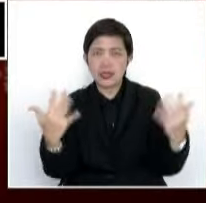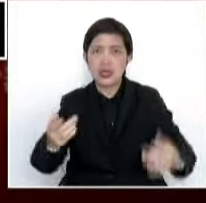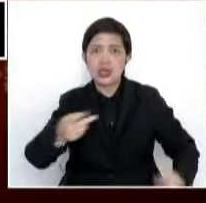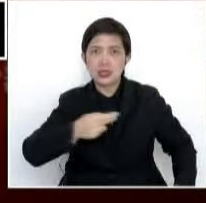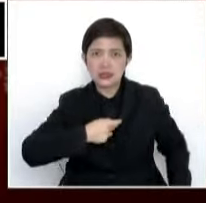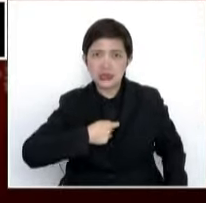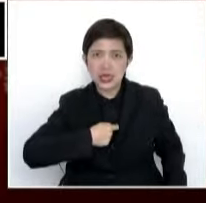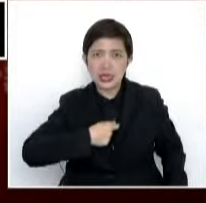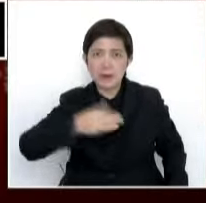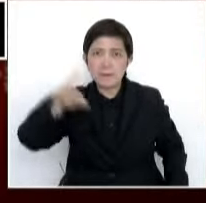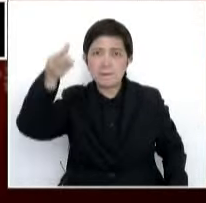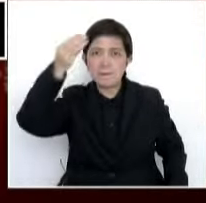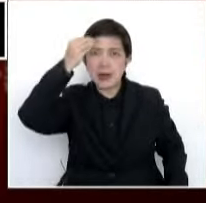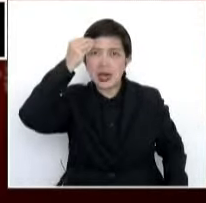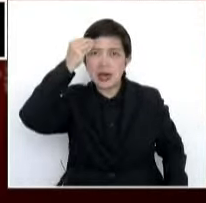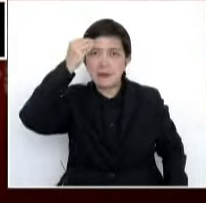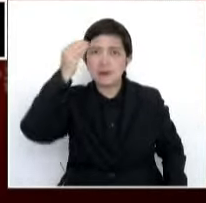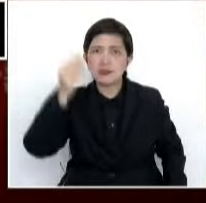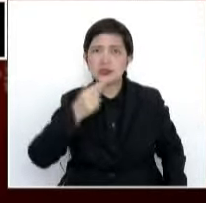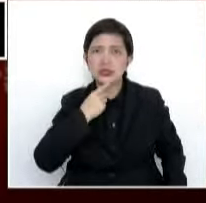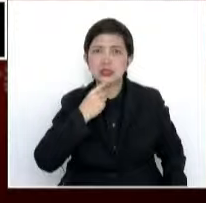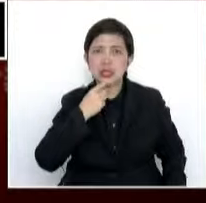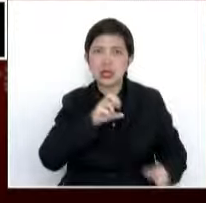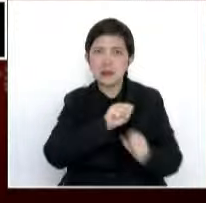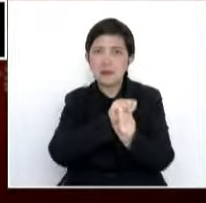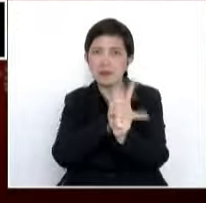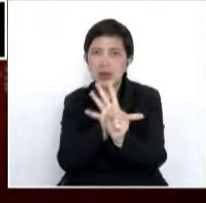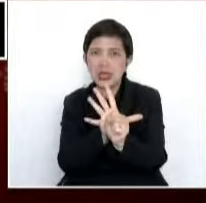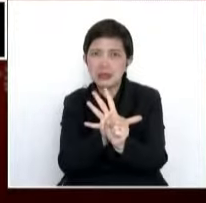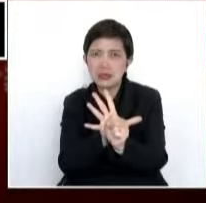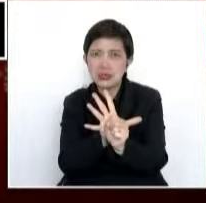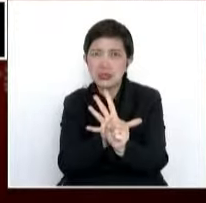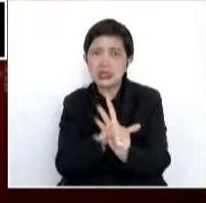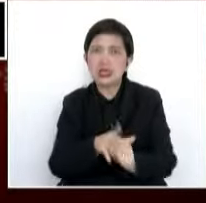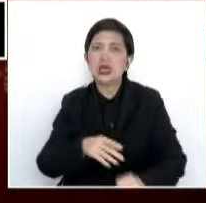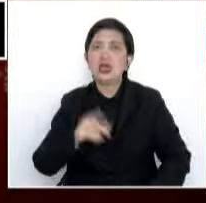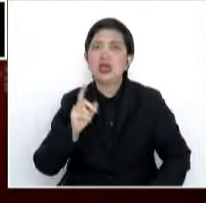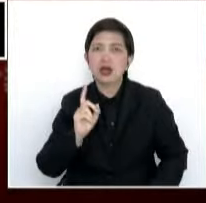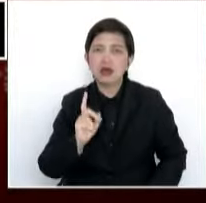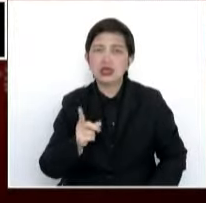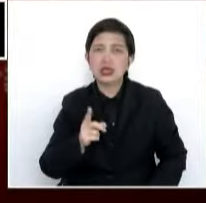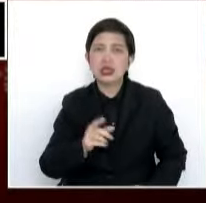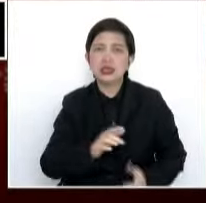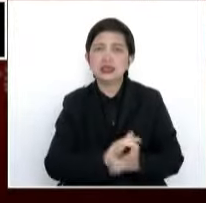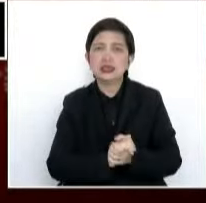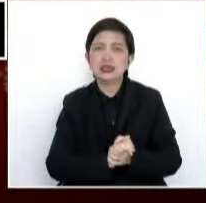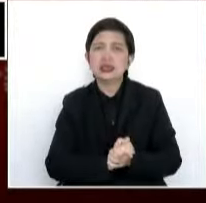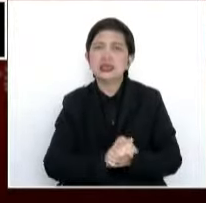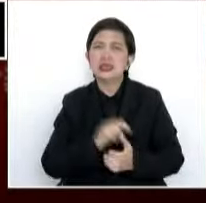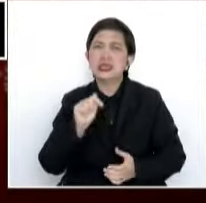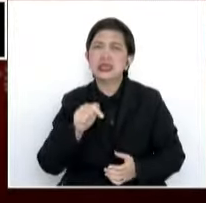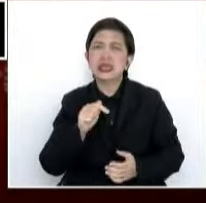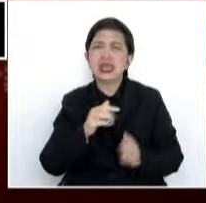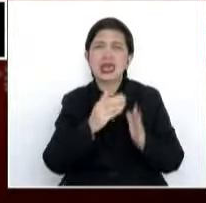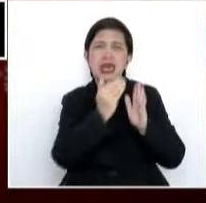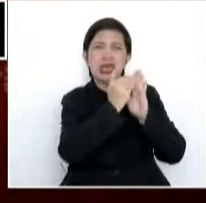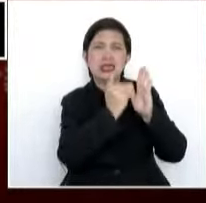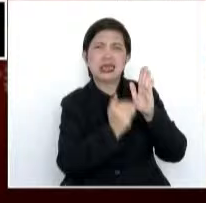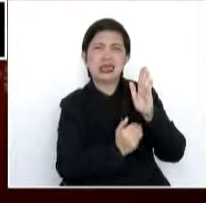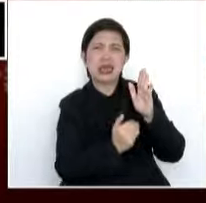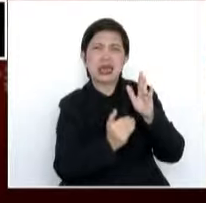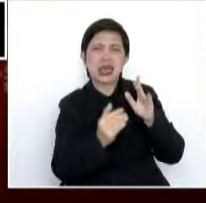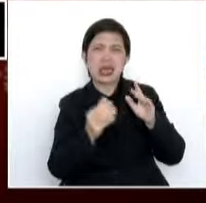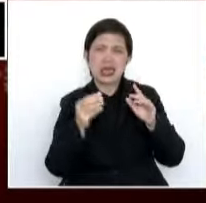saya paham betul tentang pandemi ini pandemi ini adalah agenda terselubung dari